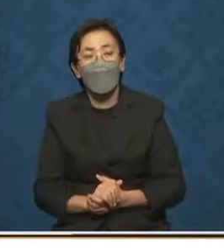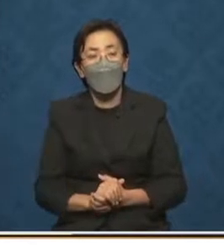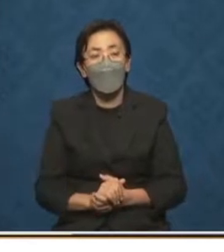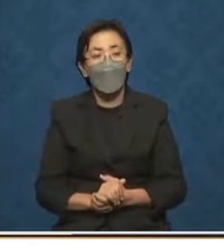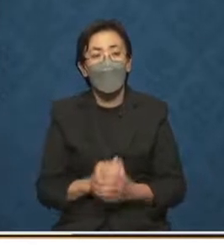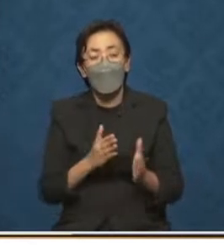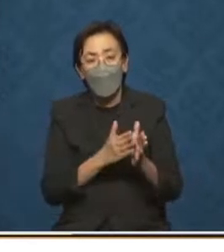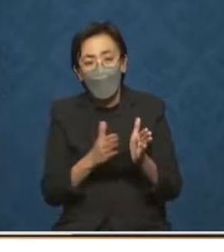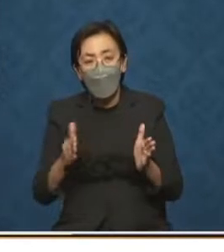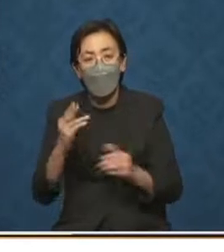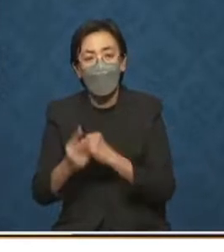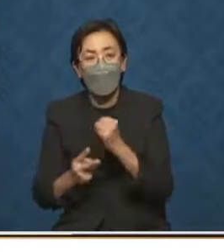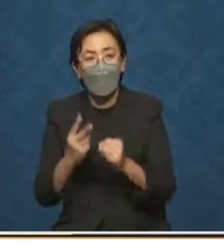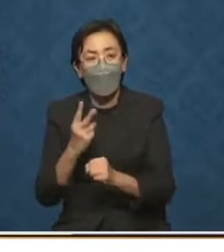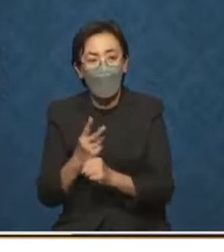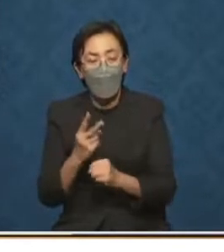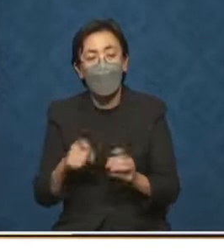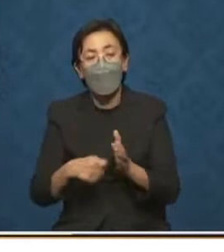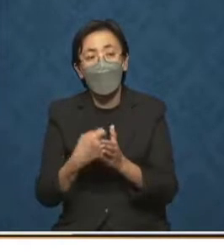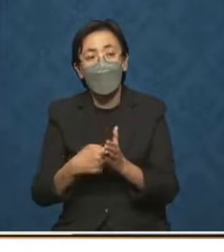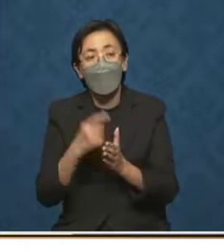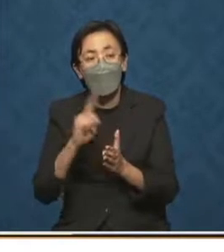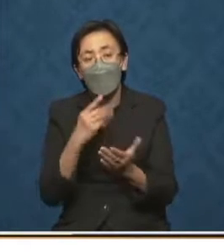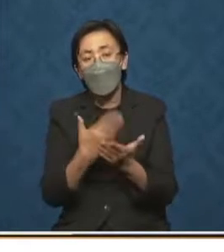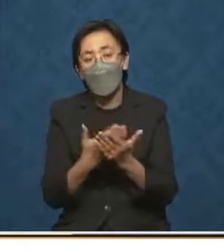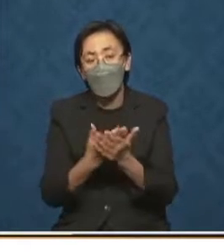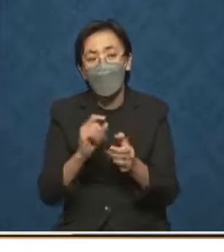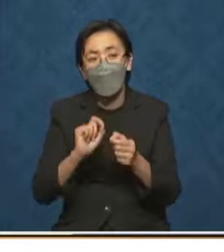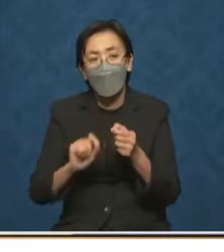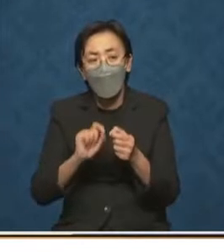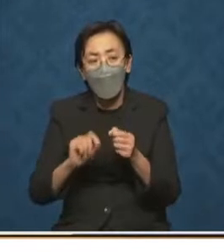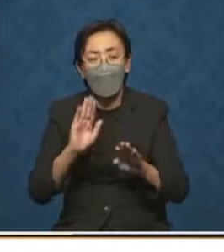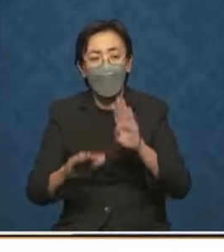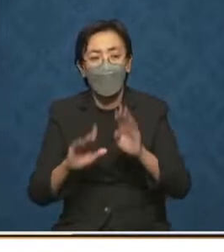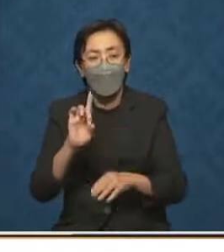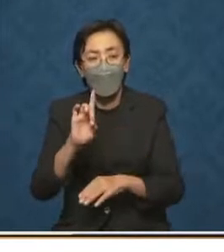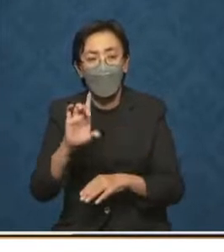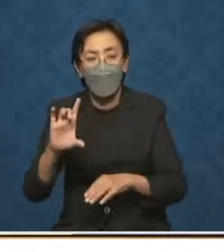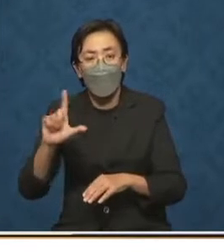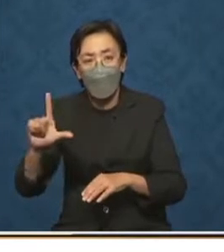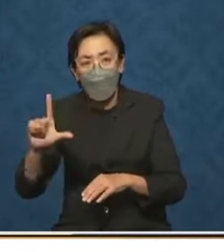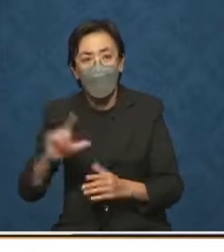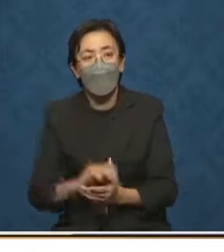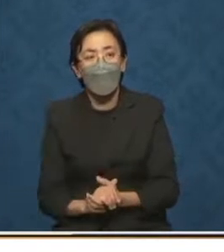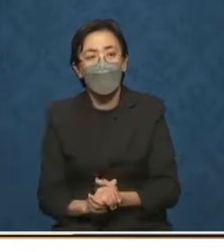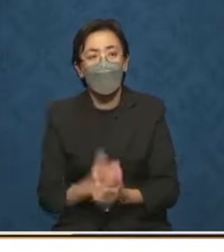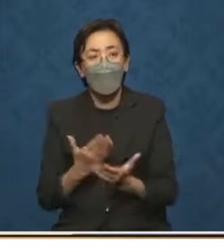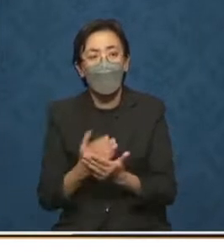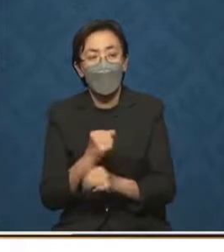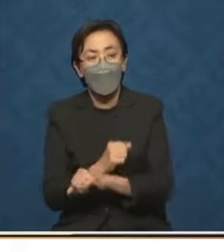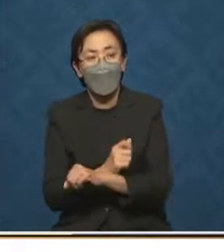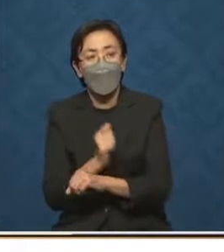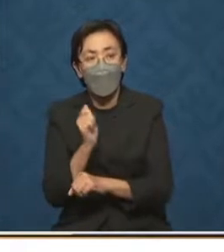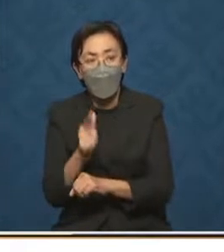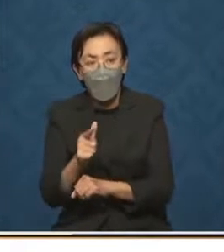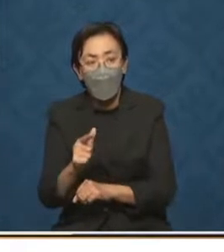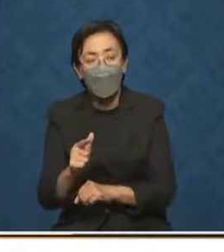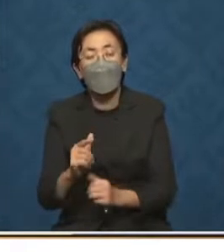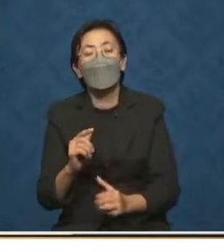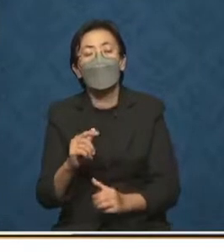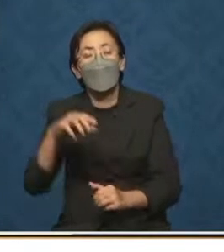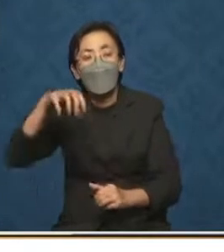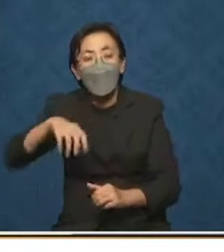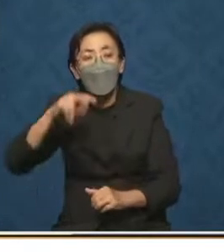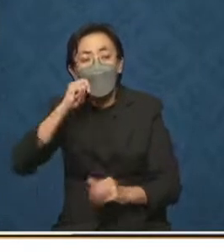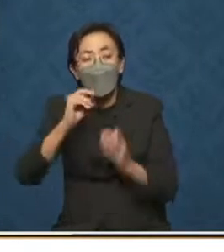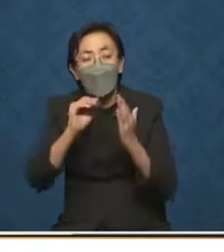เป็ระยะเวลา 2 ปี ซึ่อ้างวาจะประหัดเงินไปประมาณ 800 ล้านจ่ายค่าต่แทนใหการมาปาหวยภาพเงิน 1,